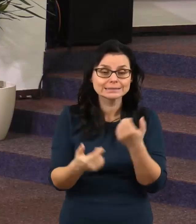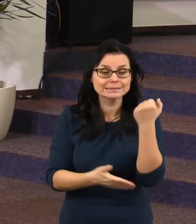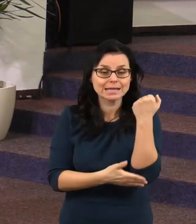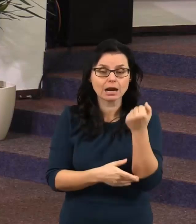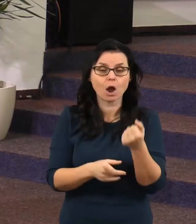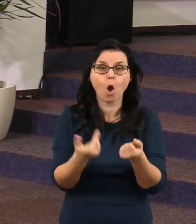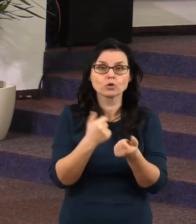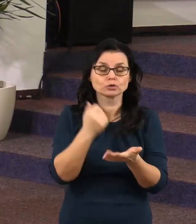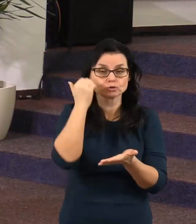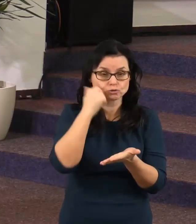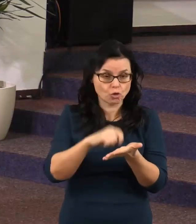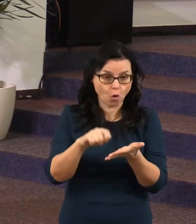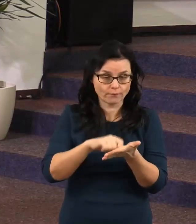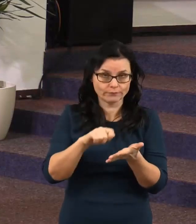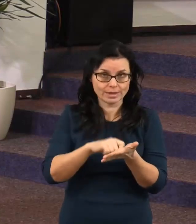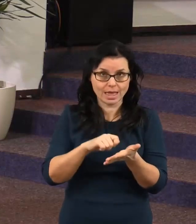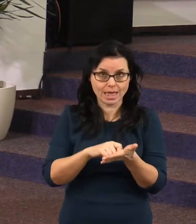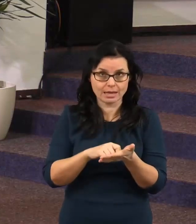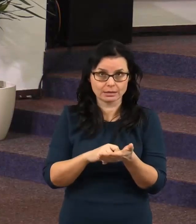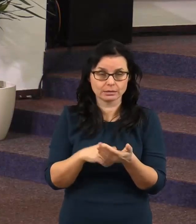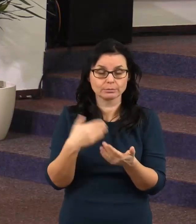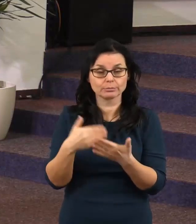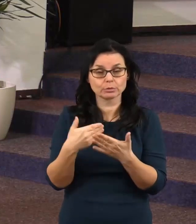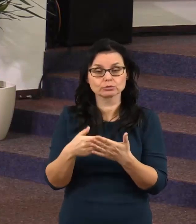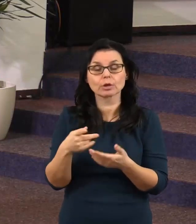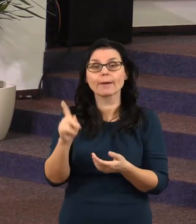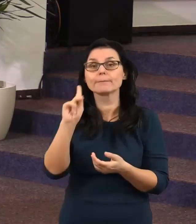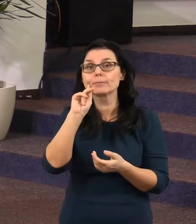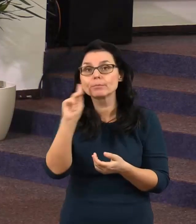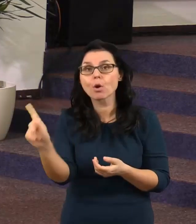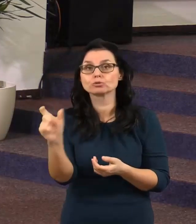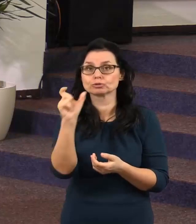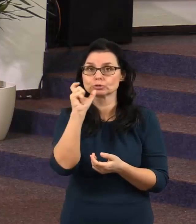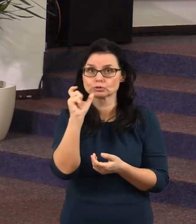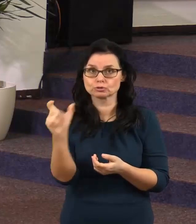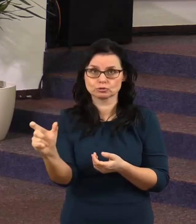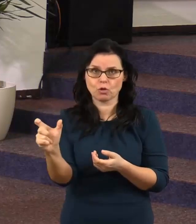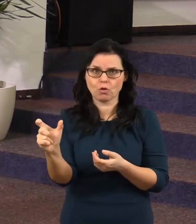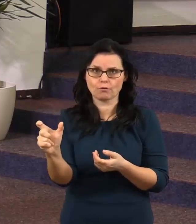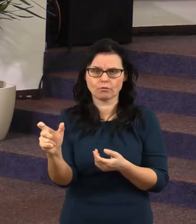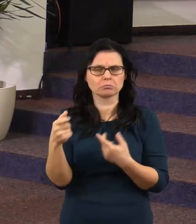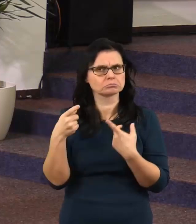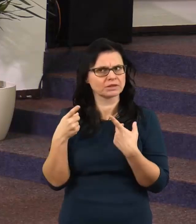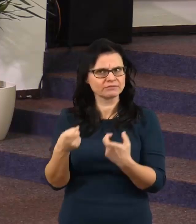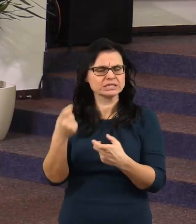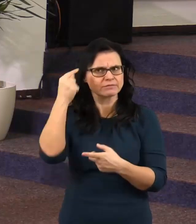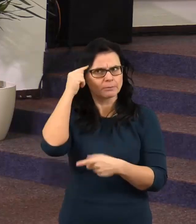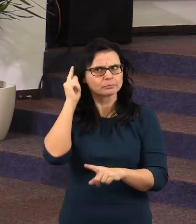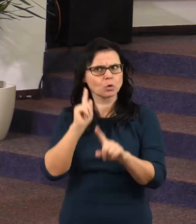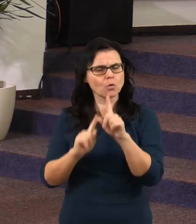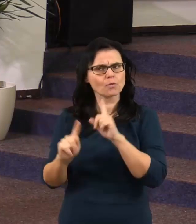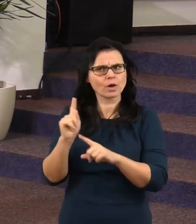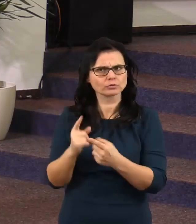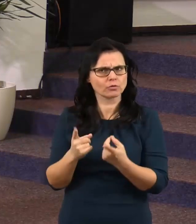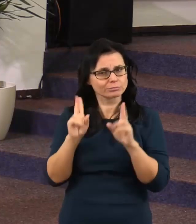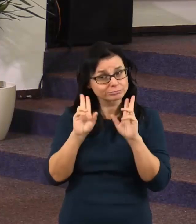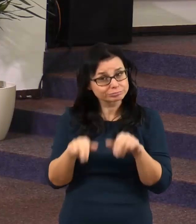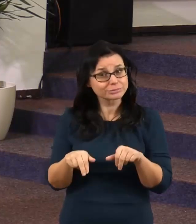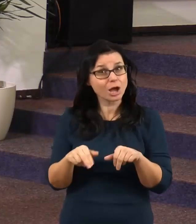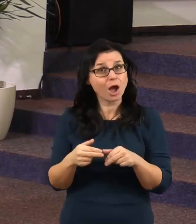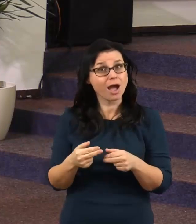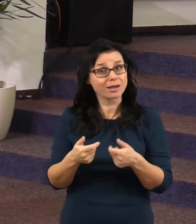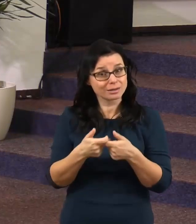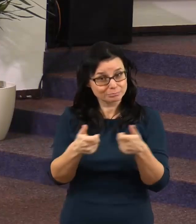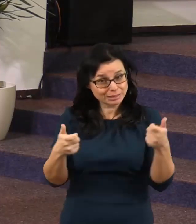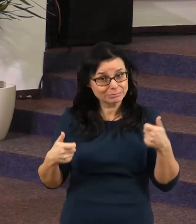jestliže to má být boží slovo. Vím, že to může být pro někoho výzva, ano, že opravdu je kniha